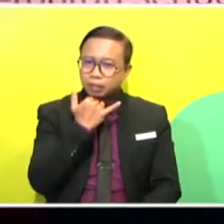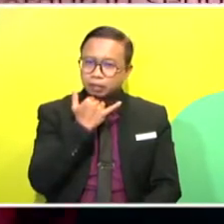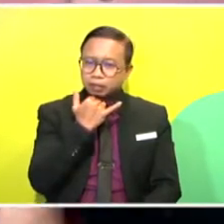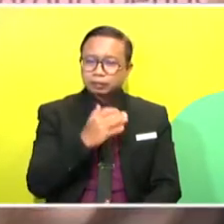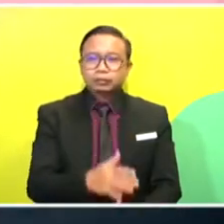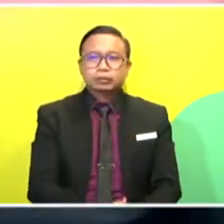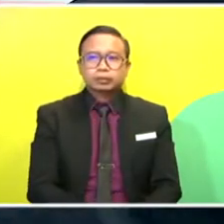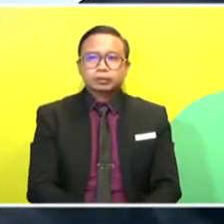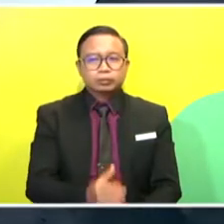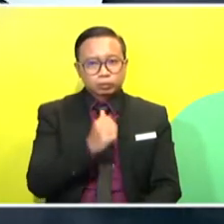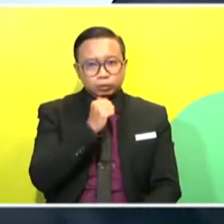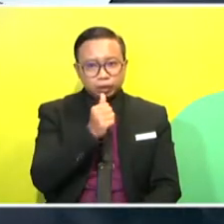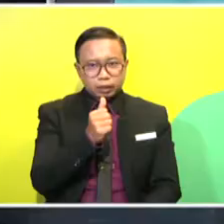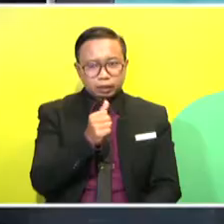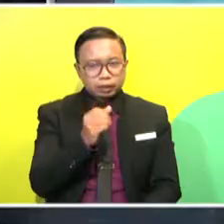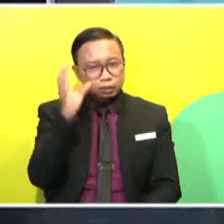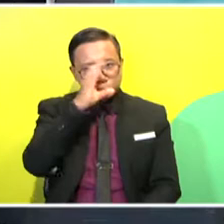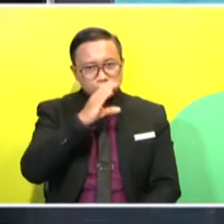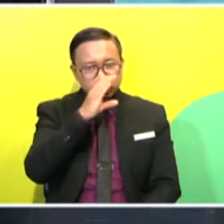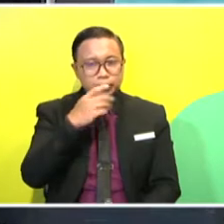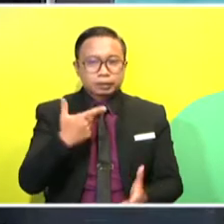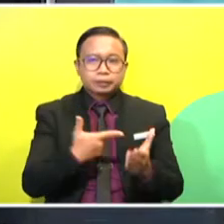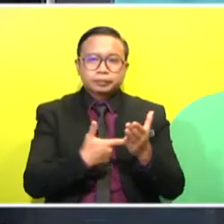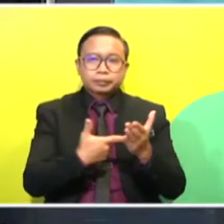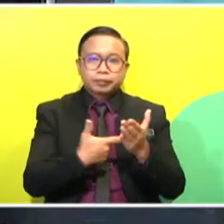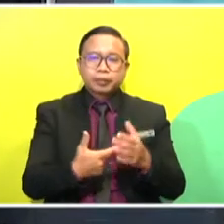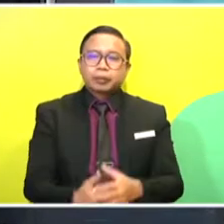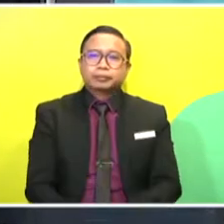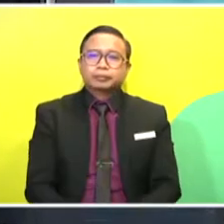Salah. Bukan kad ini. Jom kita cari padanan seterusnya.